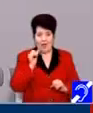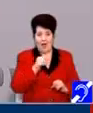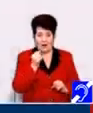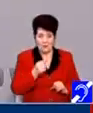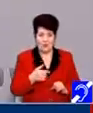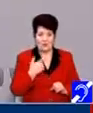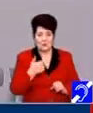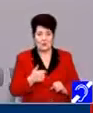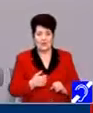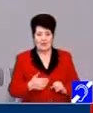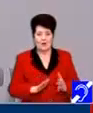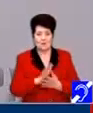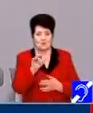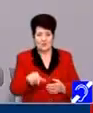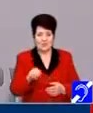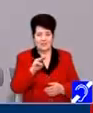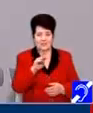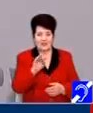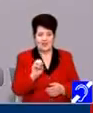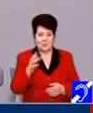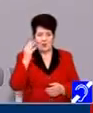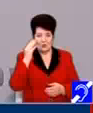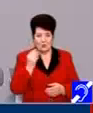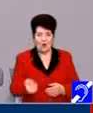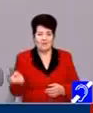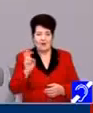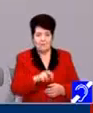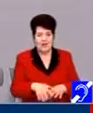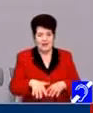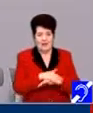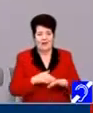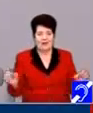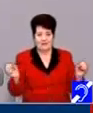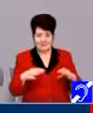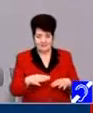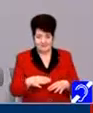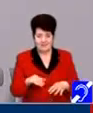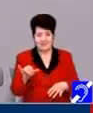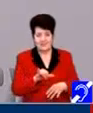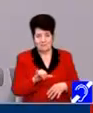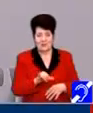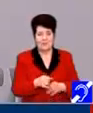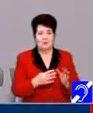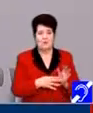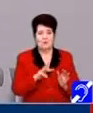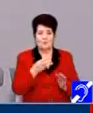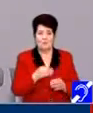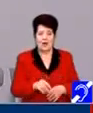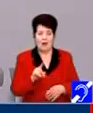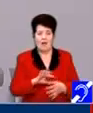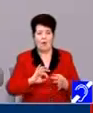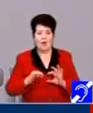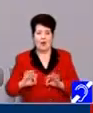aș spune eu. Noi, jurnaliștii de la TVR Moldova, mergem în piața Marea Adunări Naționale, sâmbătă, pe 19 mai, la Olympic